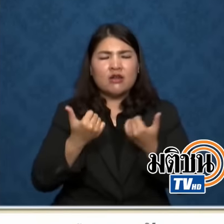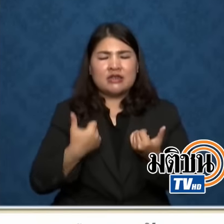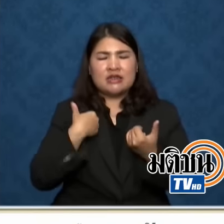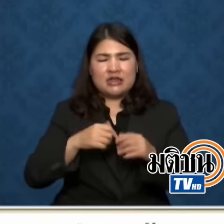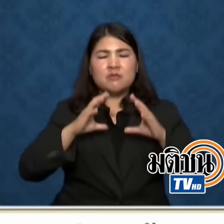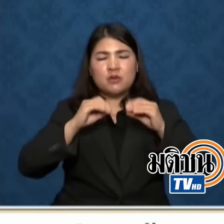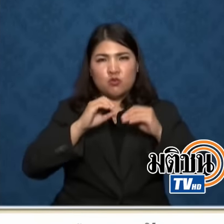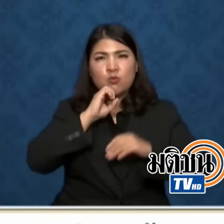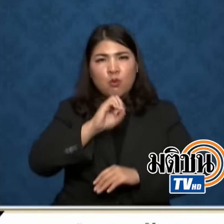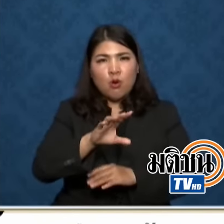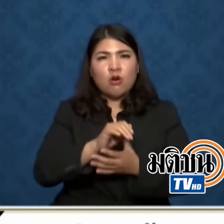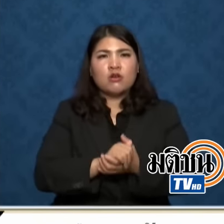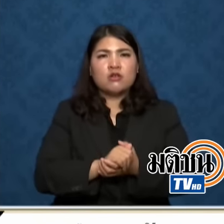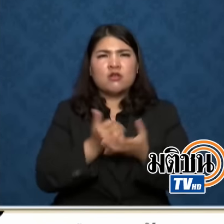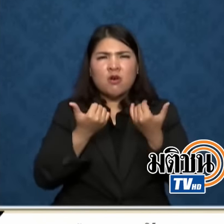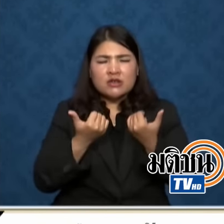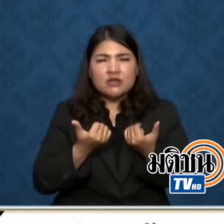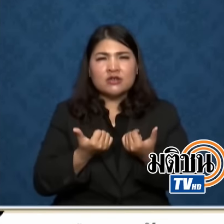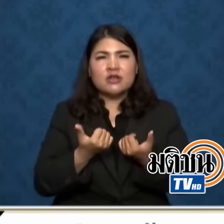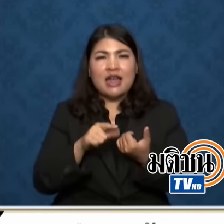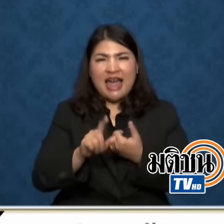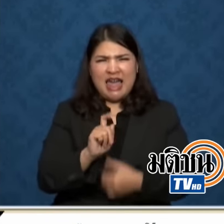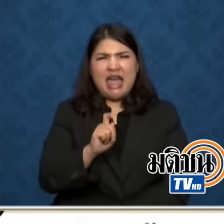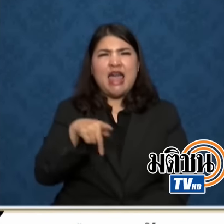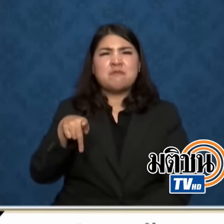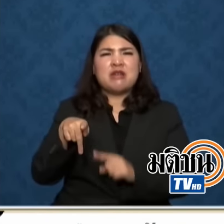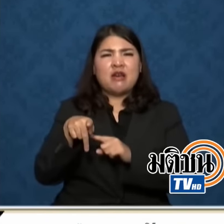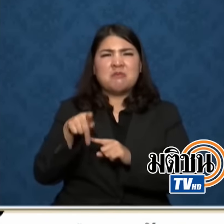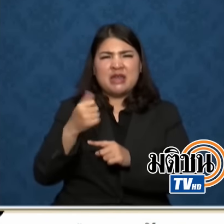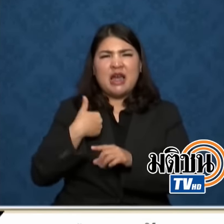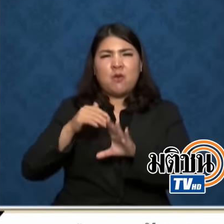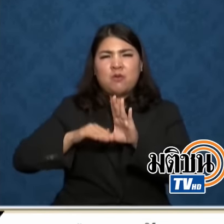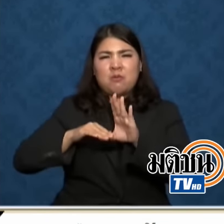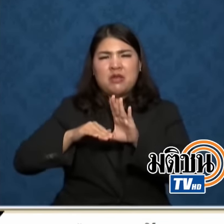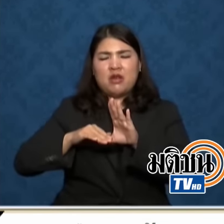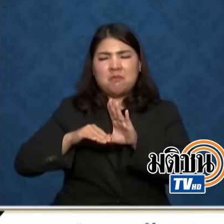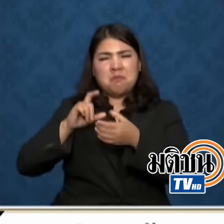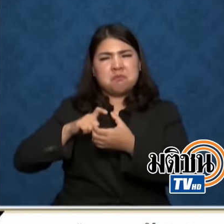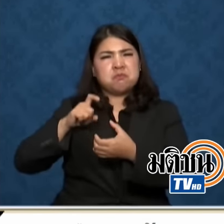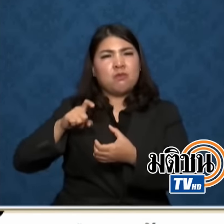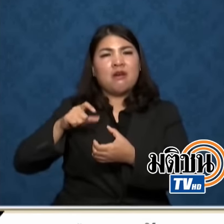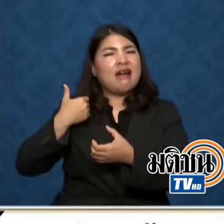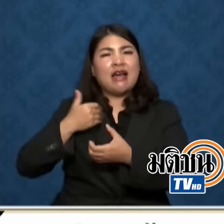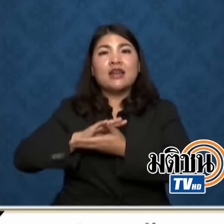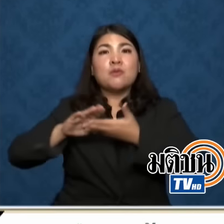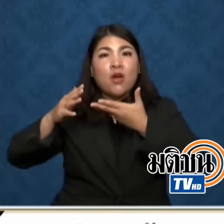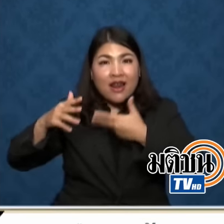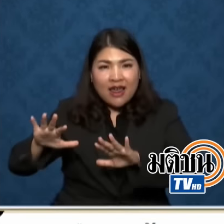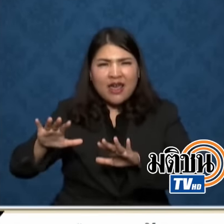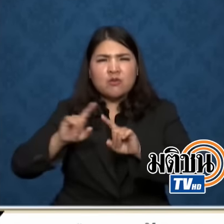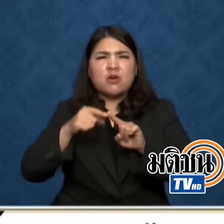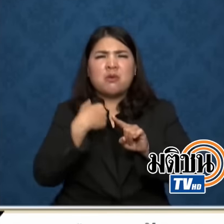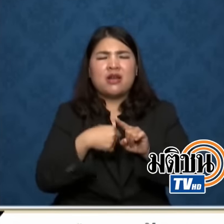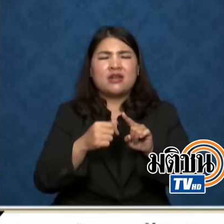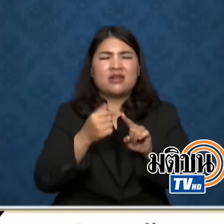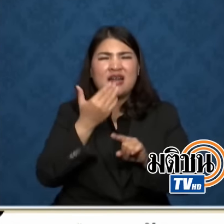มยังพูดอีกนะครับว่ามีการบอกว่าแอปเนี่ยการลงทะเบียนระบบหลังบ้านเนี่ยเสร็จหมดแล้วครับแต่ระบบหน้าบ้าน